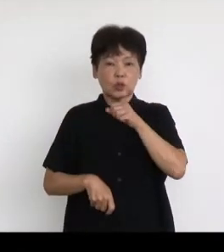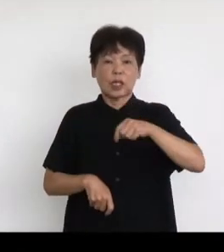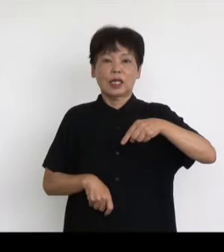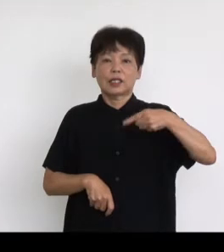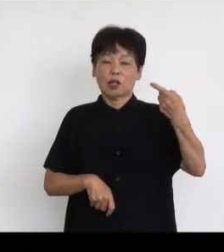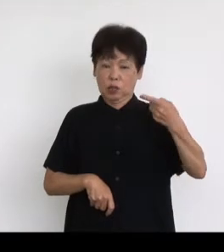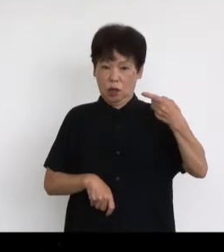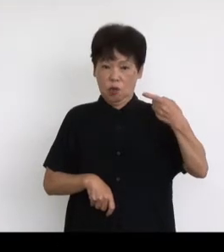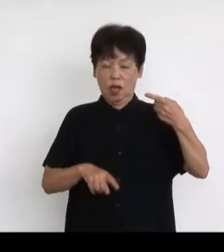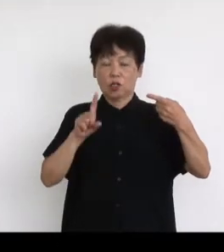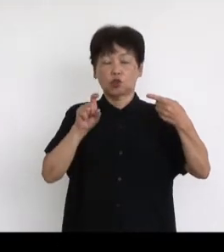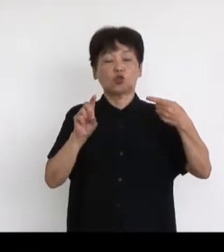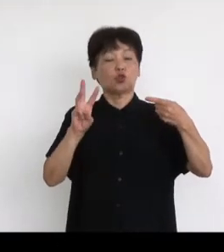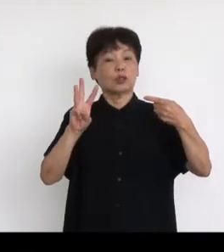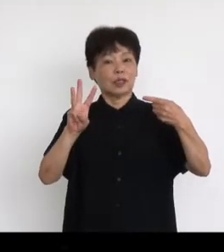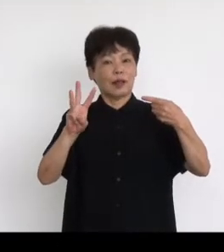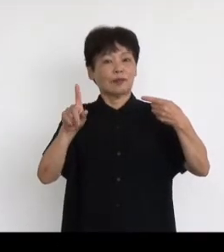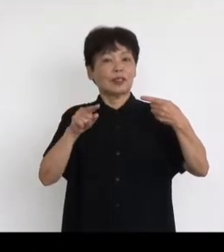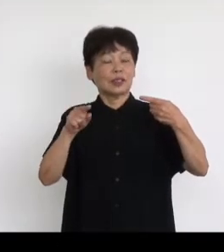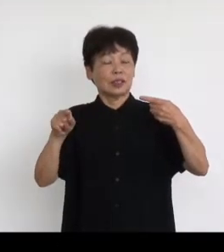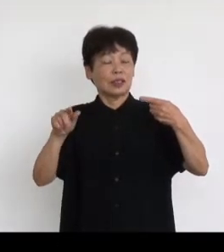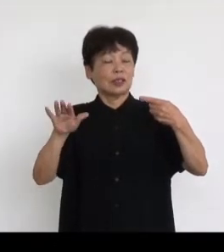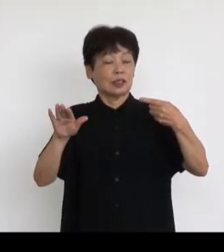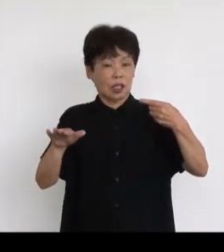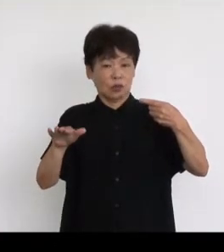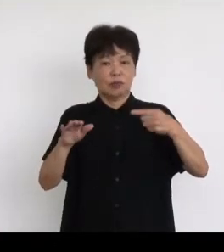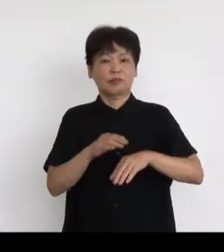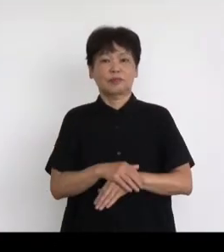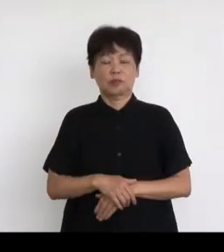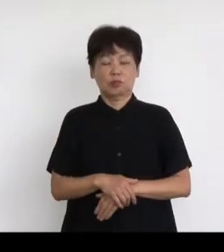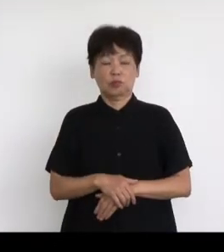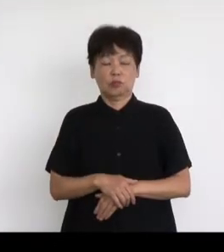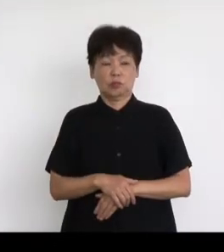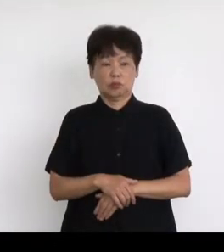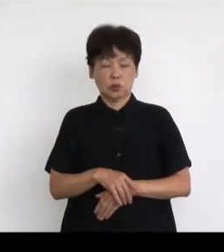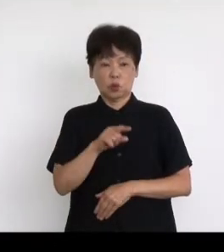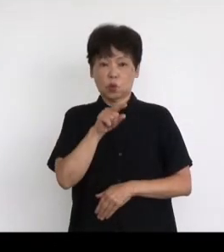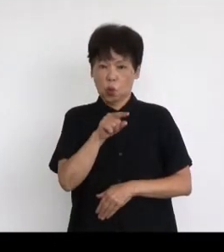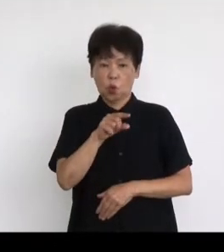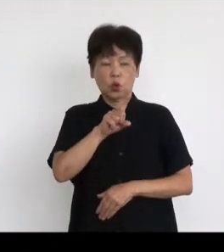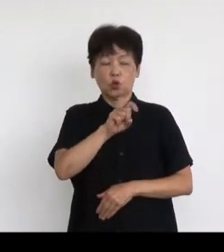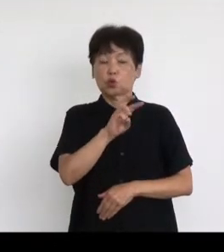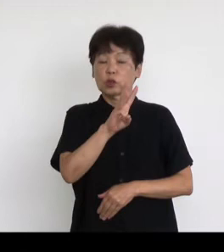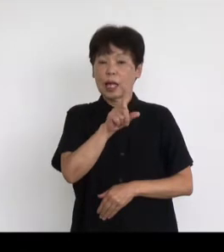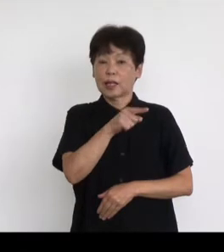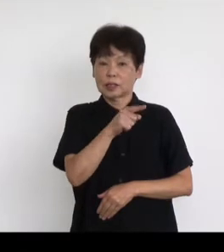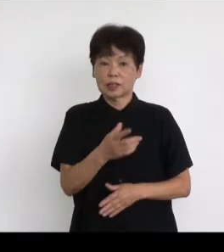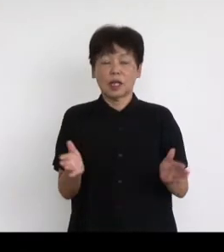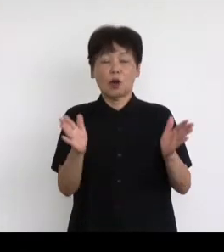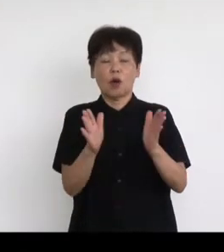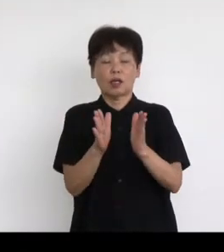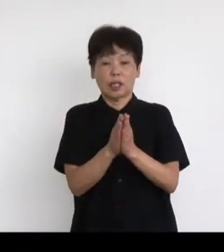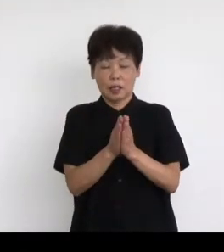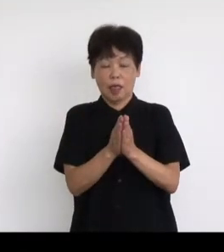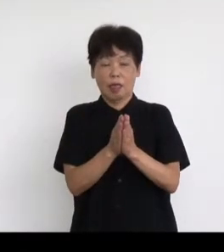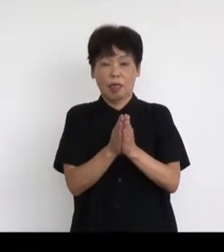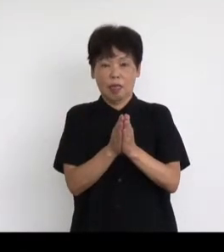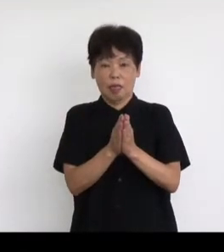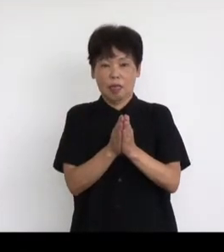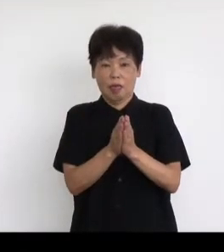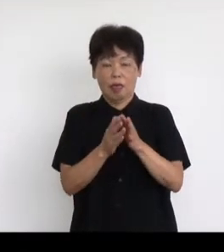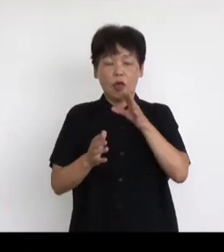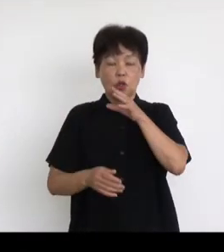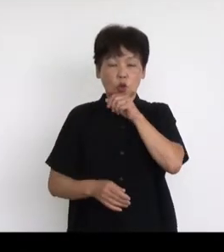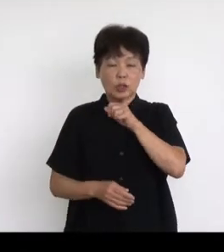方は13人です。今年度100歳になる方を合わせ、100